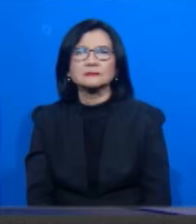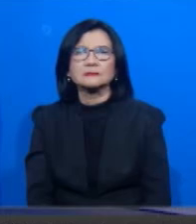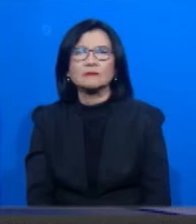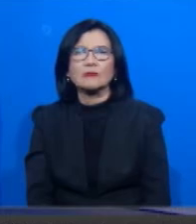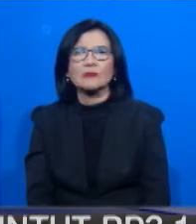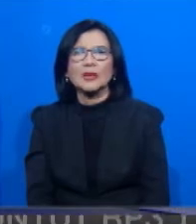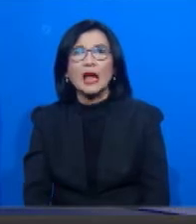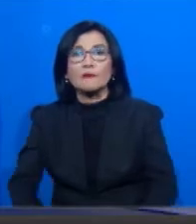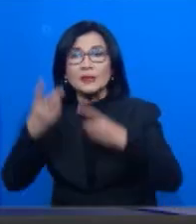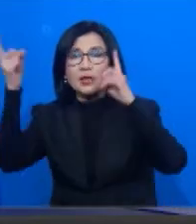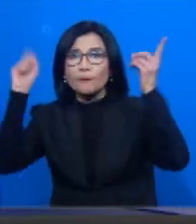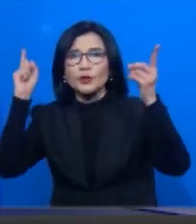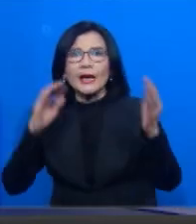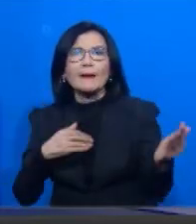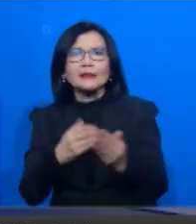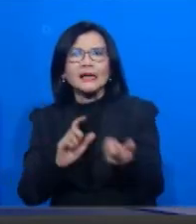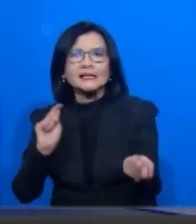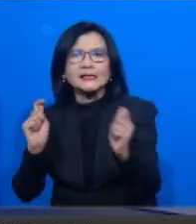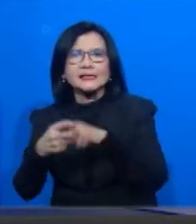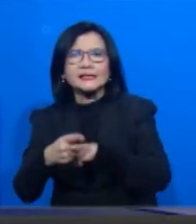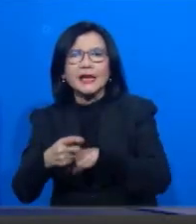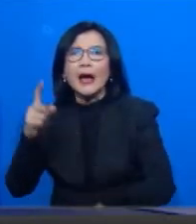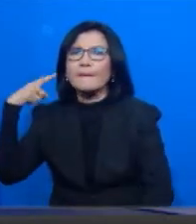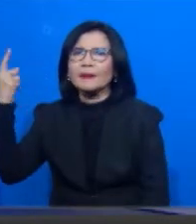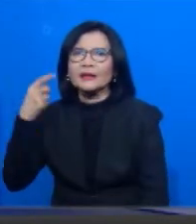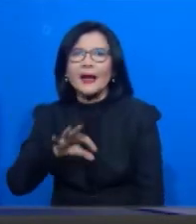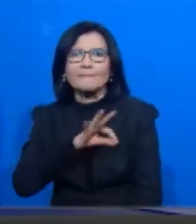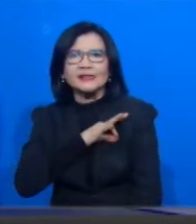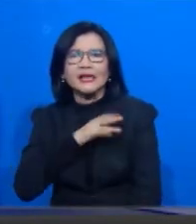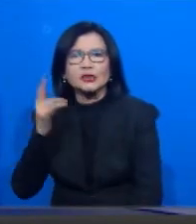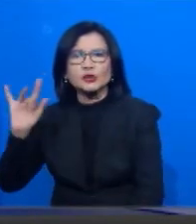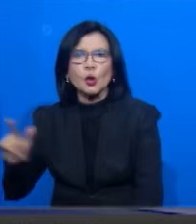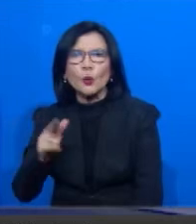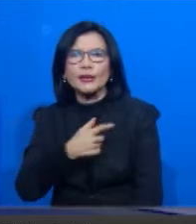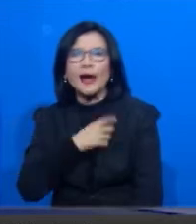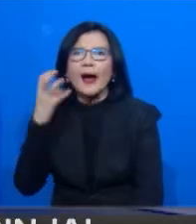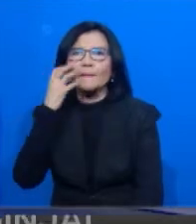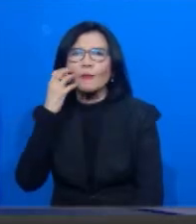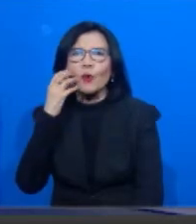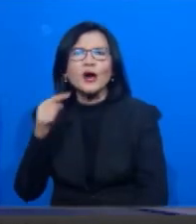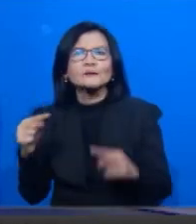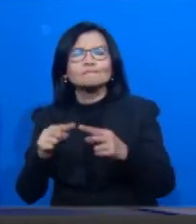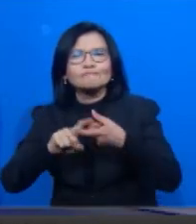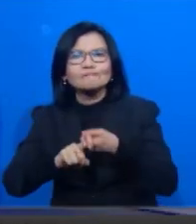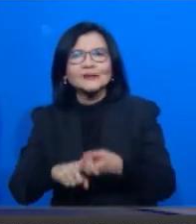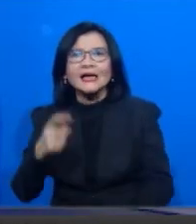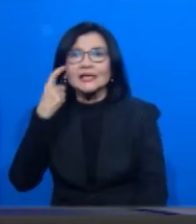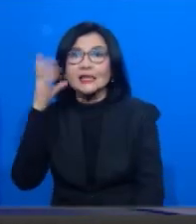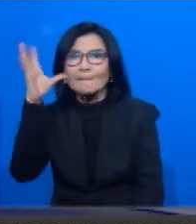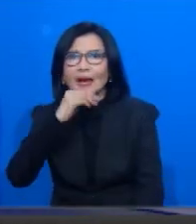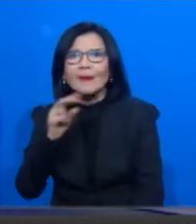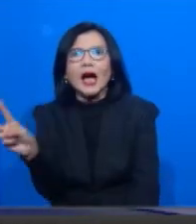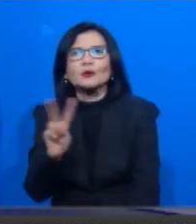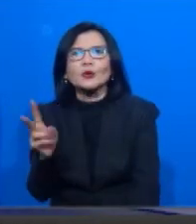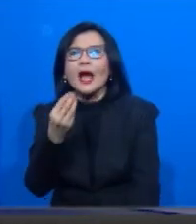Kita ke informasi politik jelang transisi pemerintahan Presiden Jokowi dan Presiden terpilih Prabowo Subianto terlihat mesra. Pada Selasa malam keduanya melakukan